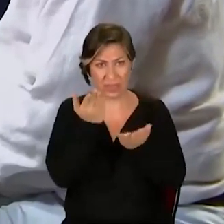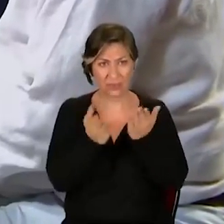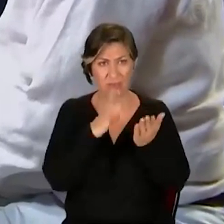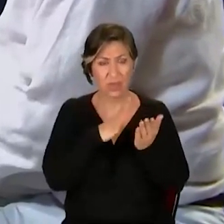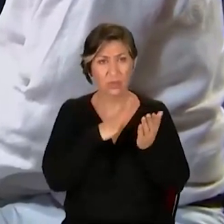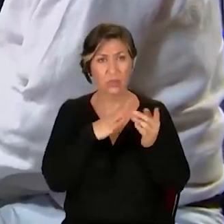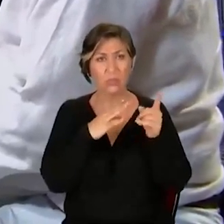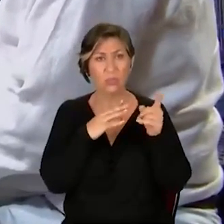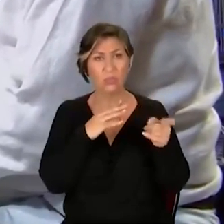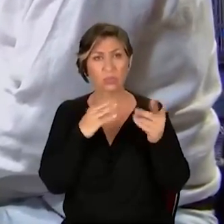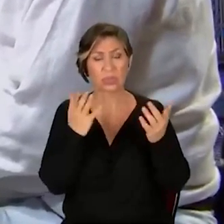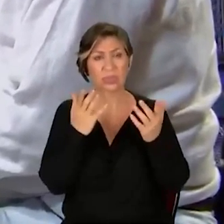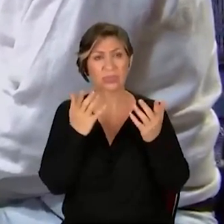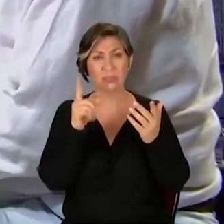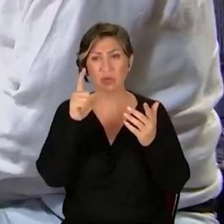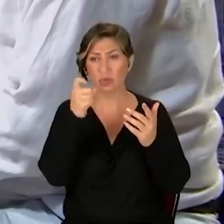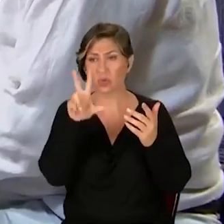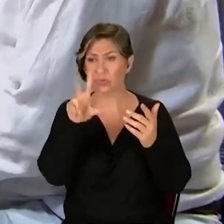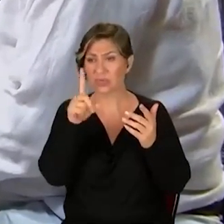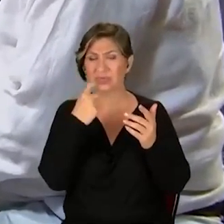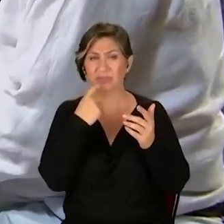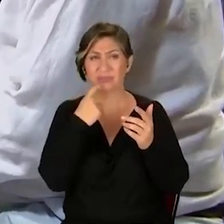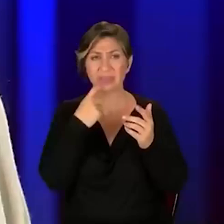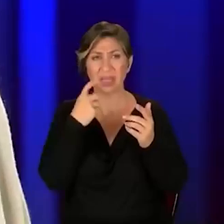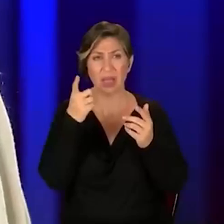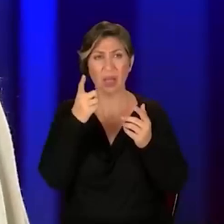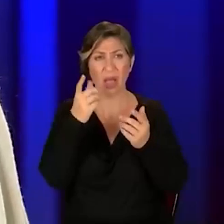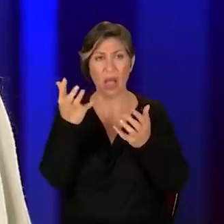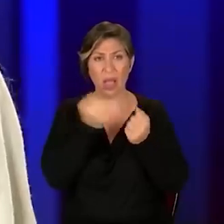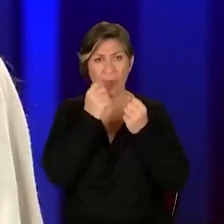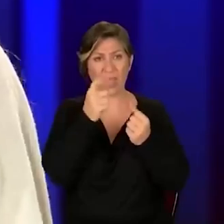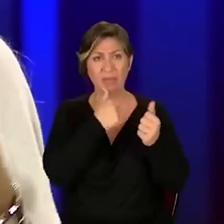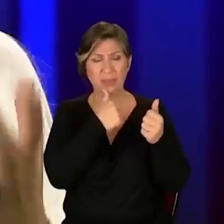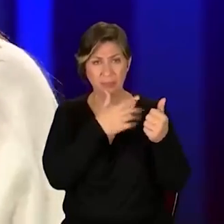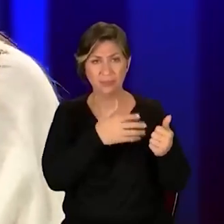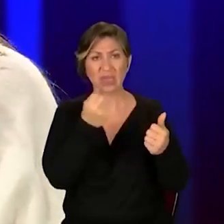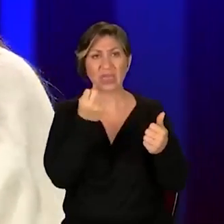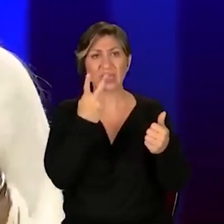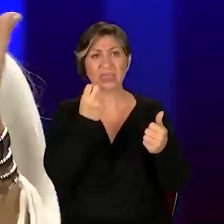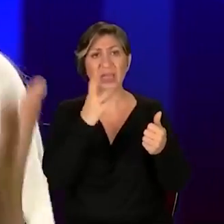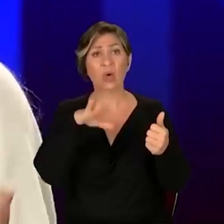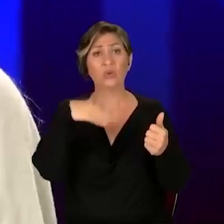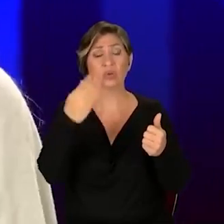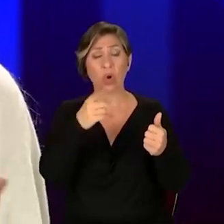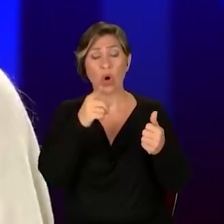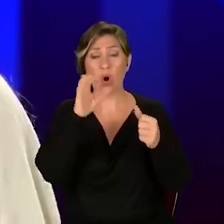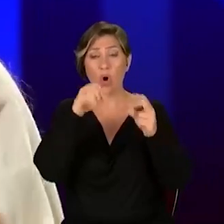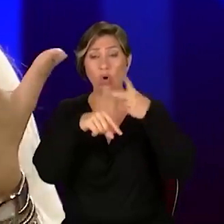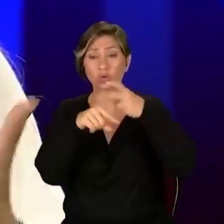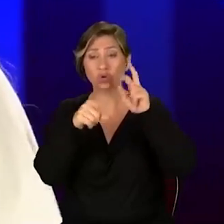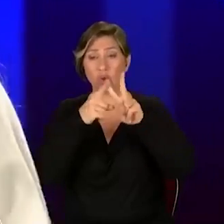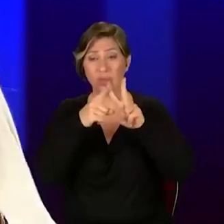oksijen. Yani bu zaten çok hani 1931 yılında Nobel Prize ödülünü bu şekilde alıyor adam ve kanser, ondan sonra ozon terapileri